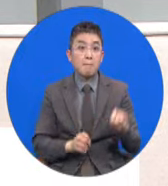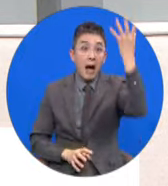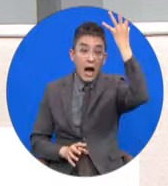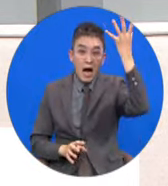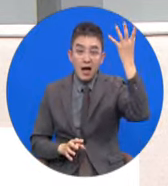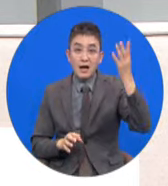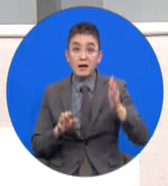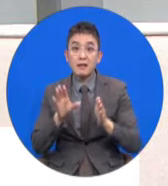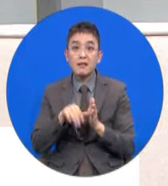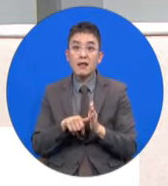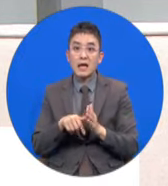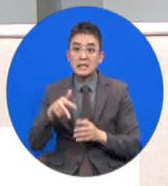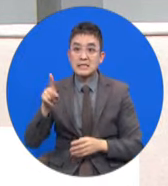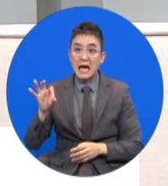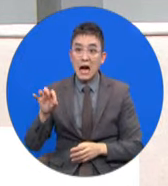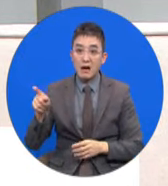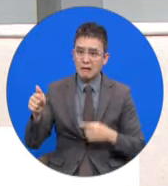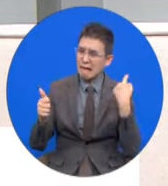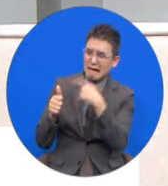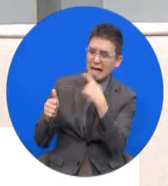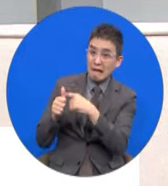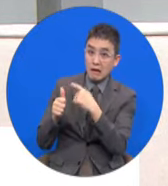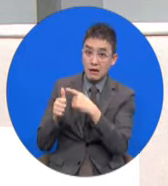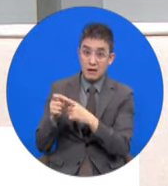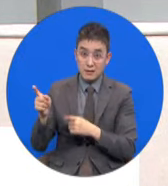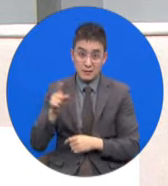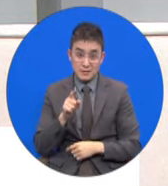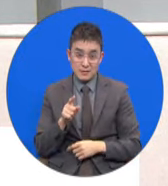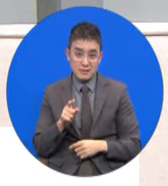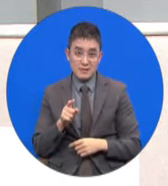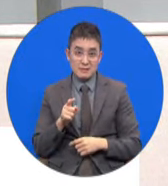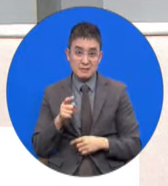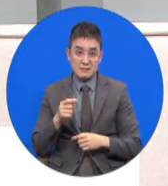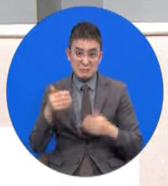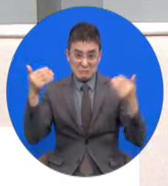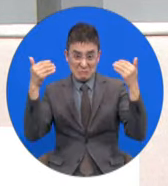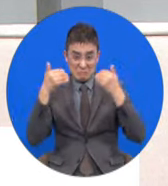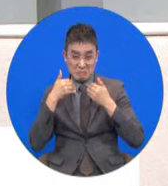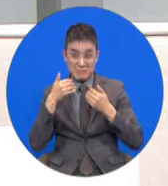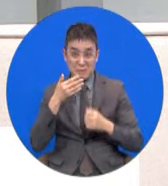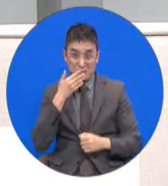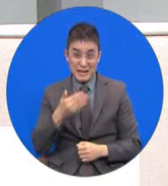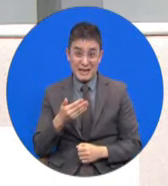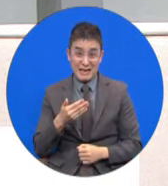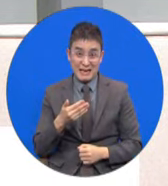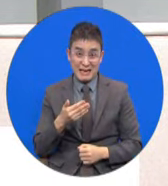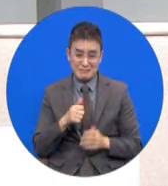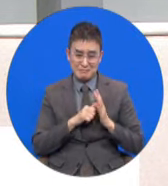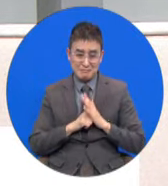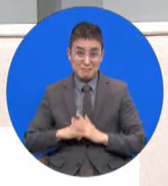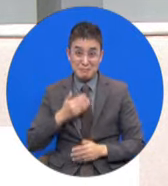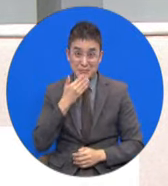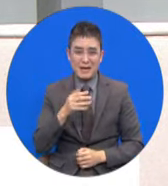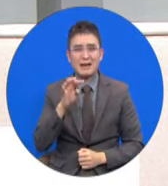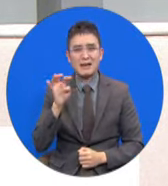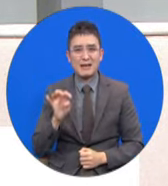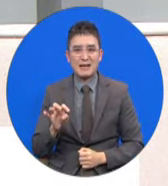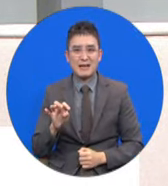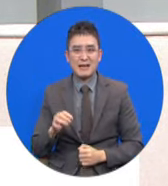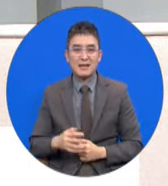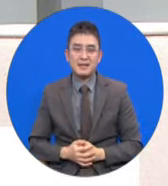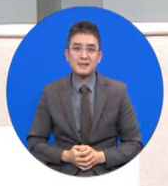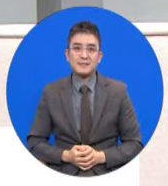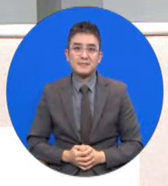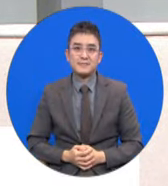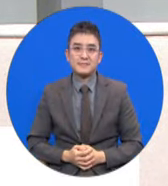후보한테 쏟아질 그 비난을 본인이 잘 감당할 수 있을까? 네. 조금 뭐 안타깝다는 그런 생각이 듭니다. 당락을 떠나가지고 네. 결과를